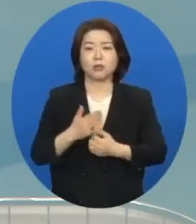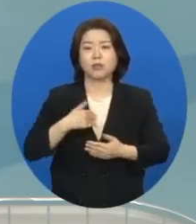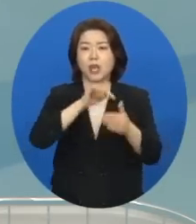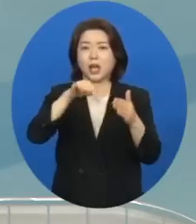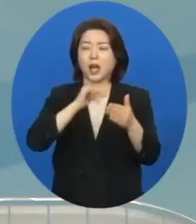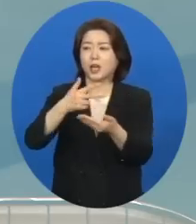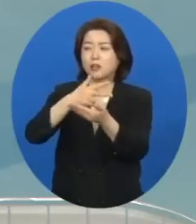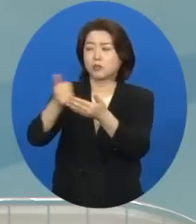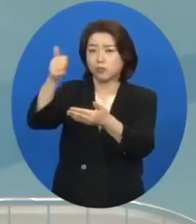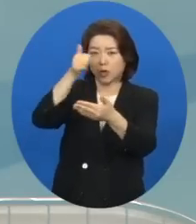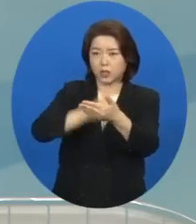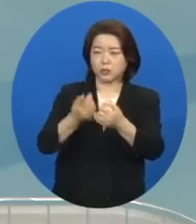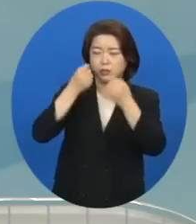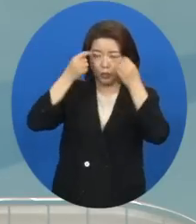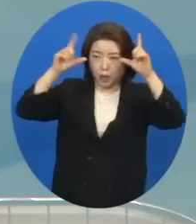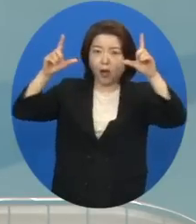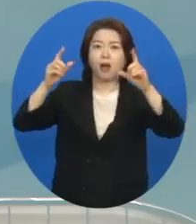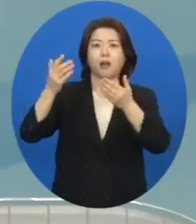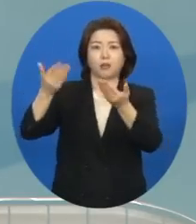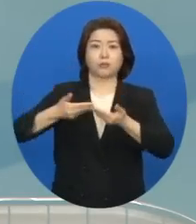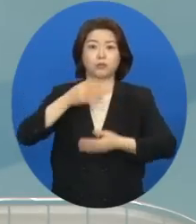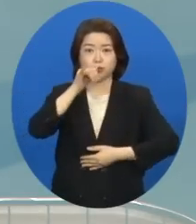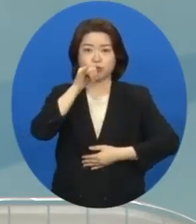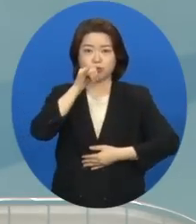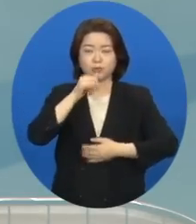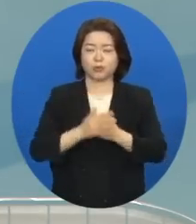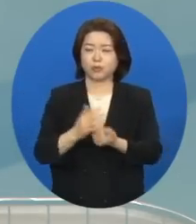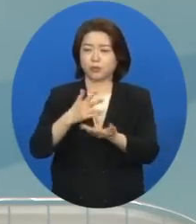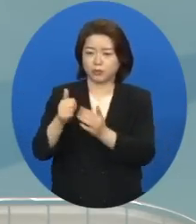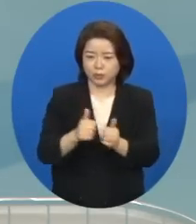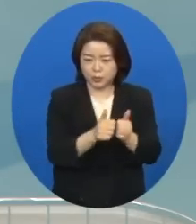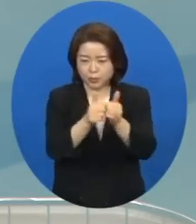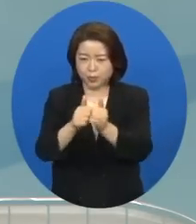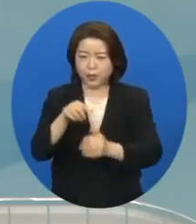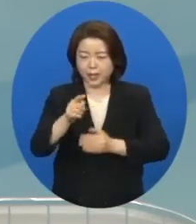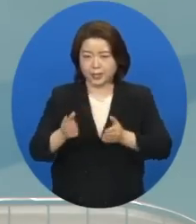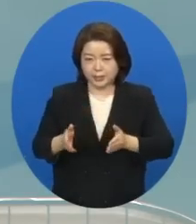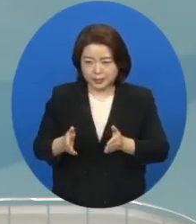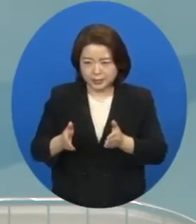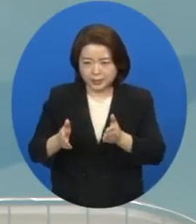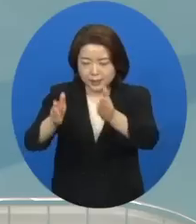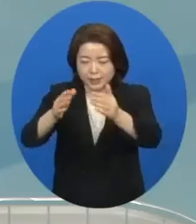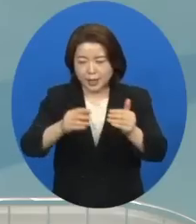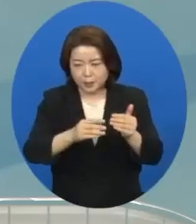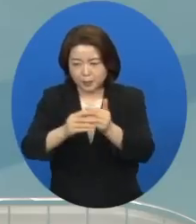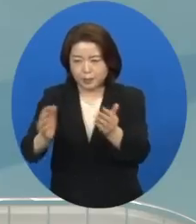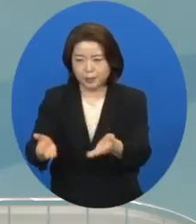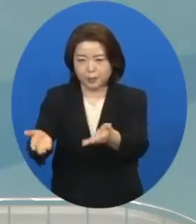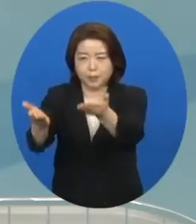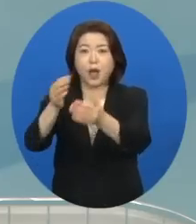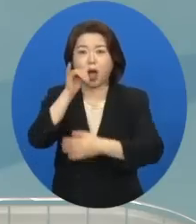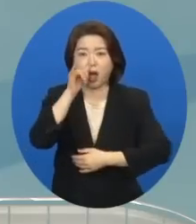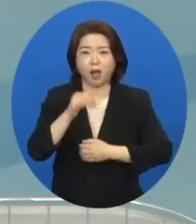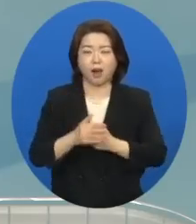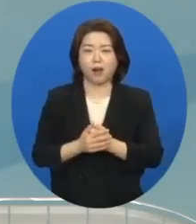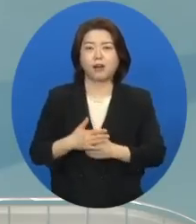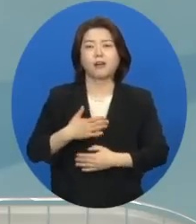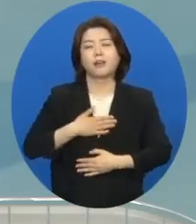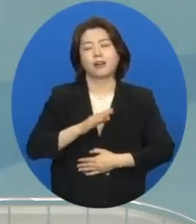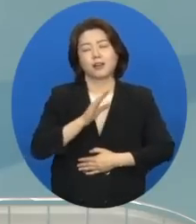주님이 와 계신 것도 눈뜨게 하시고 주님과 동행하는 길을 인도해 주셨어요. 제가